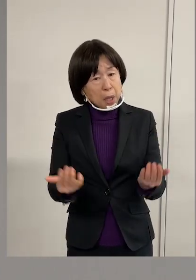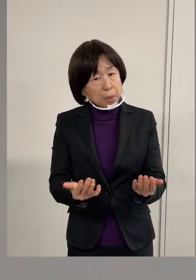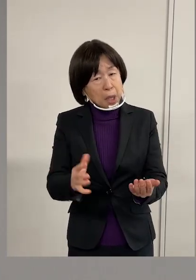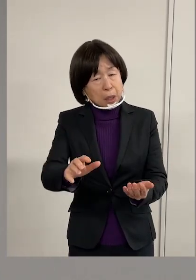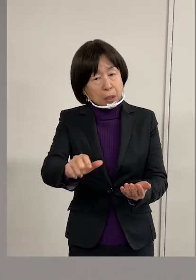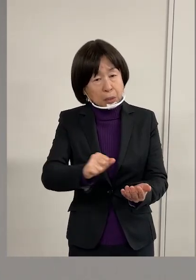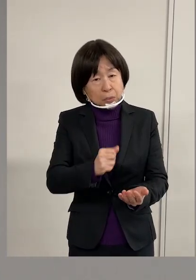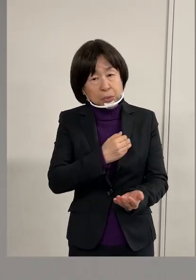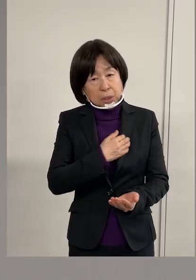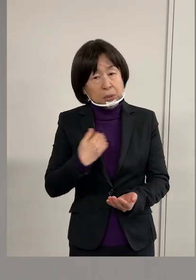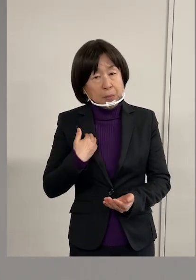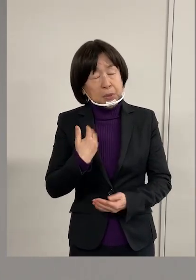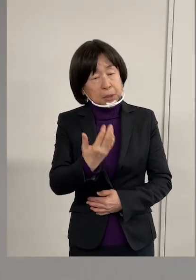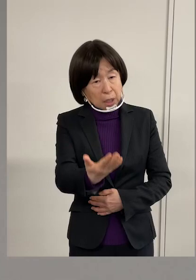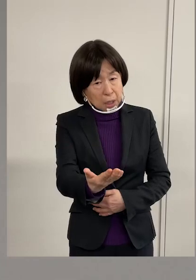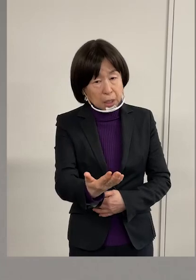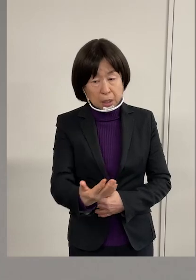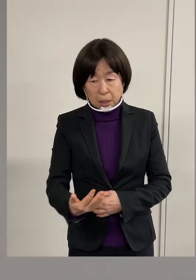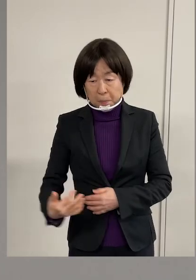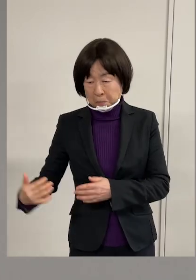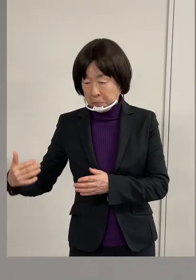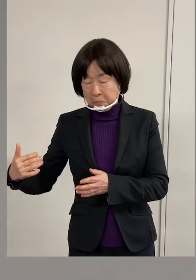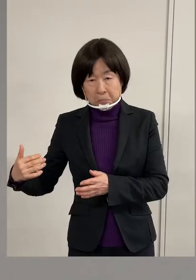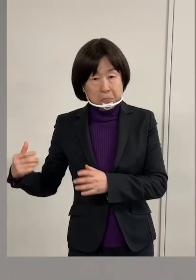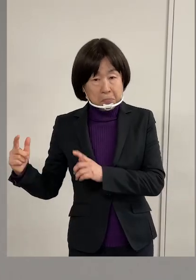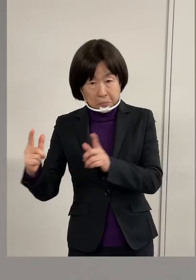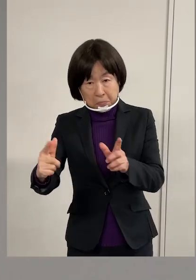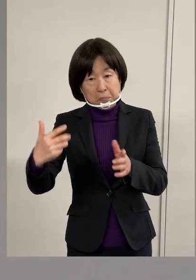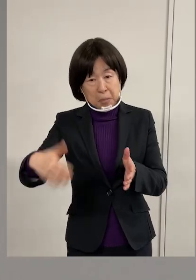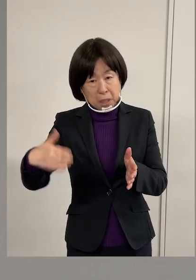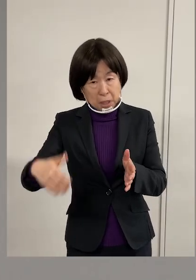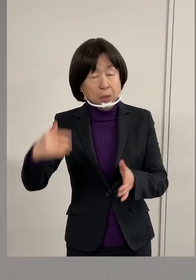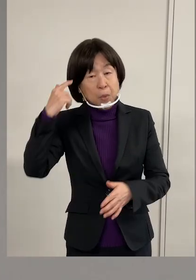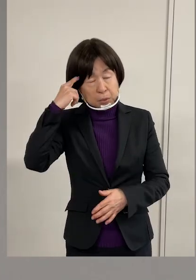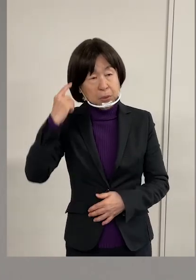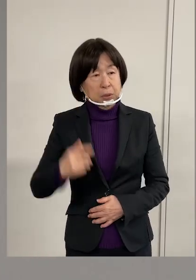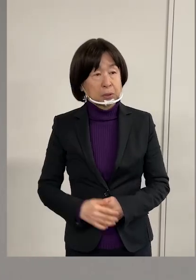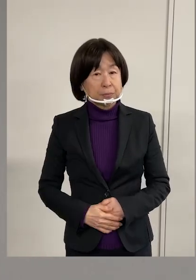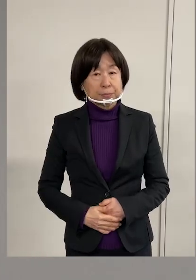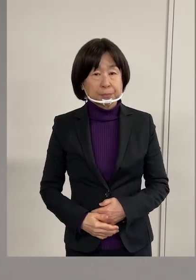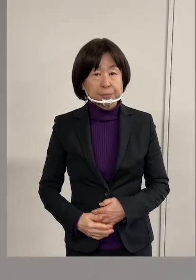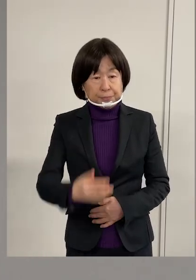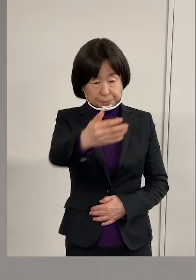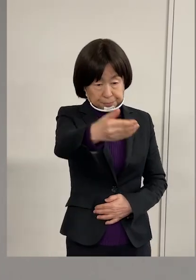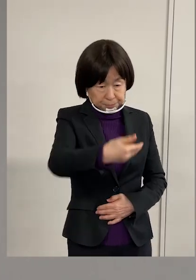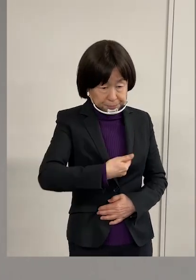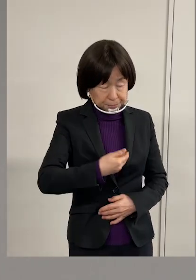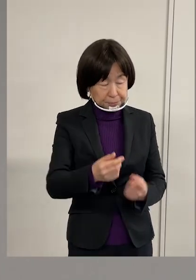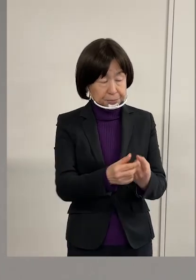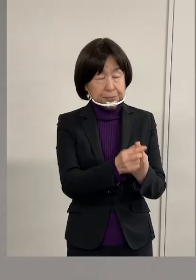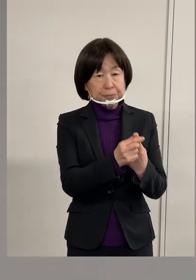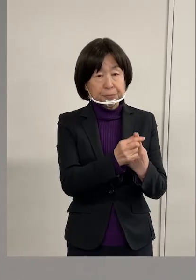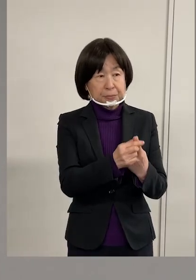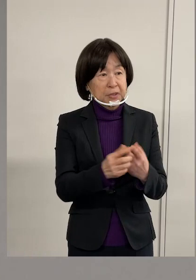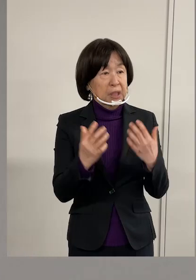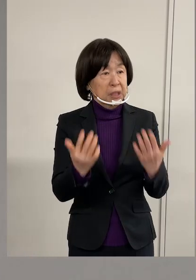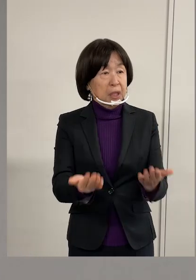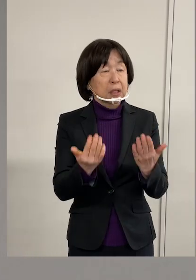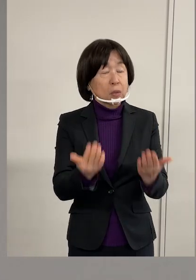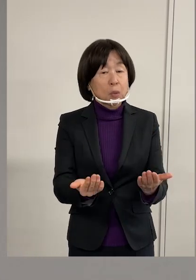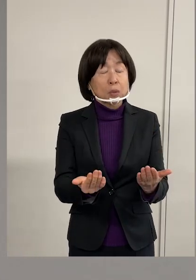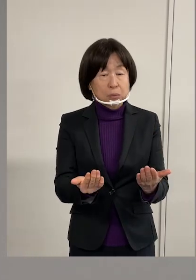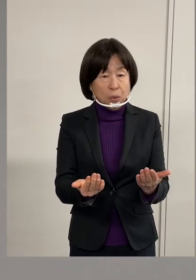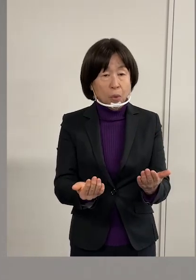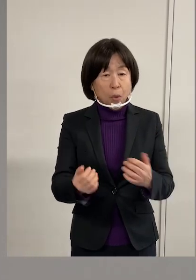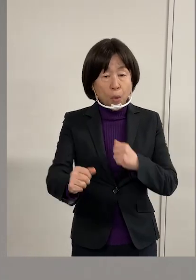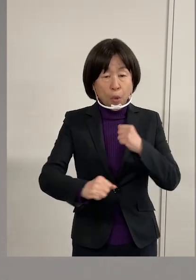います。まあ、まだだと思います。 それとあともう一点、 まあ、これ学校の運動場に作る作らないっていうのは